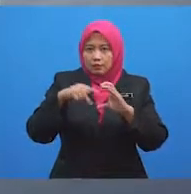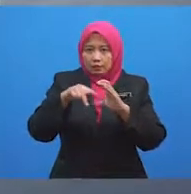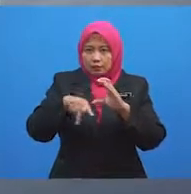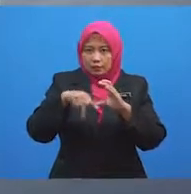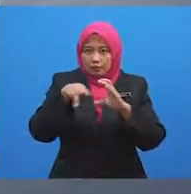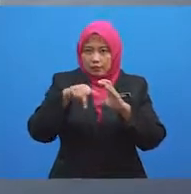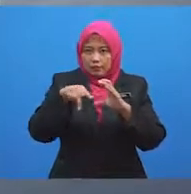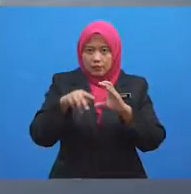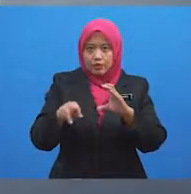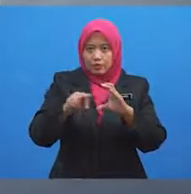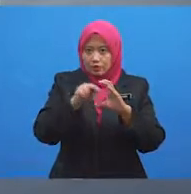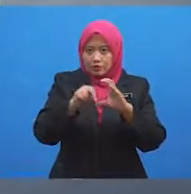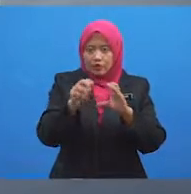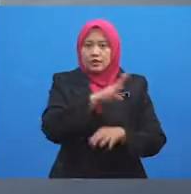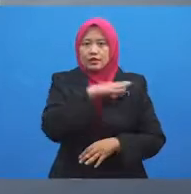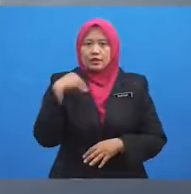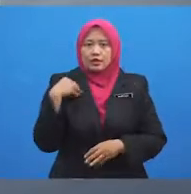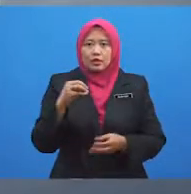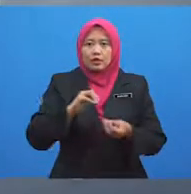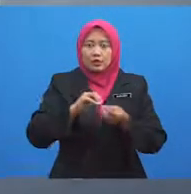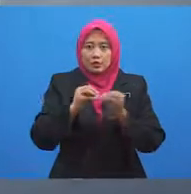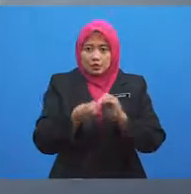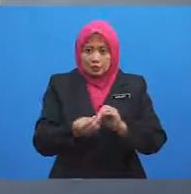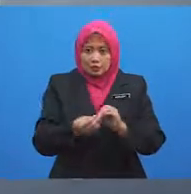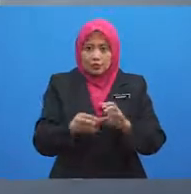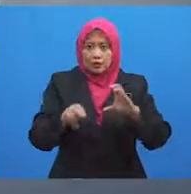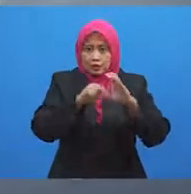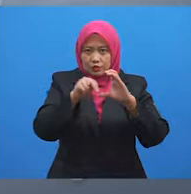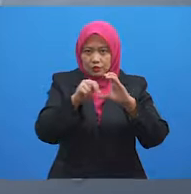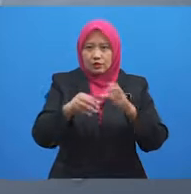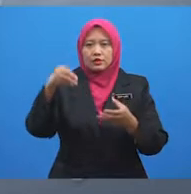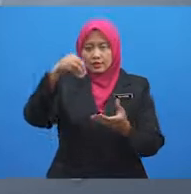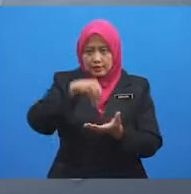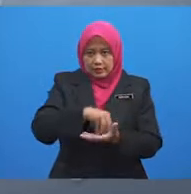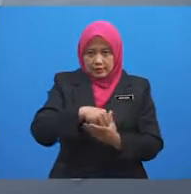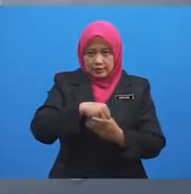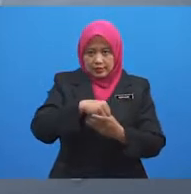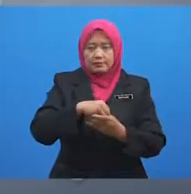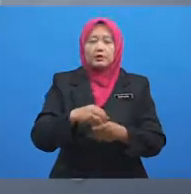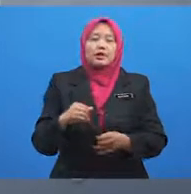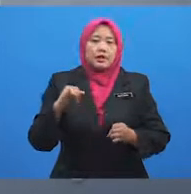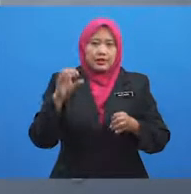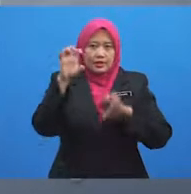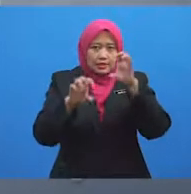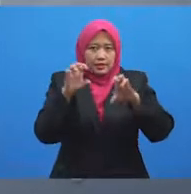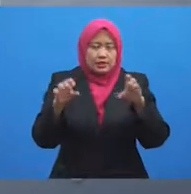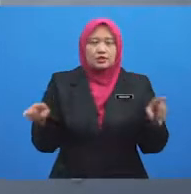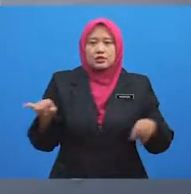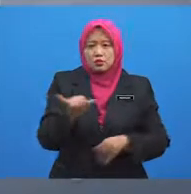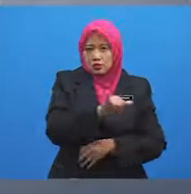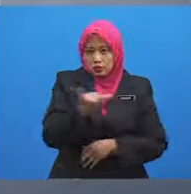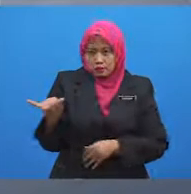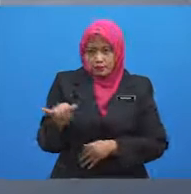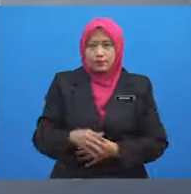nombor nukleon dalam isotop. Yang terakhir, murid-murid dapat